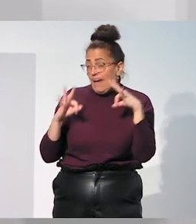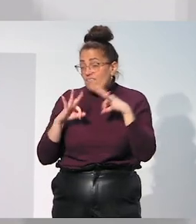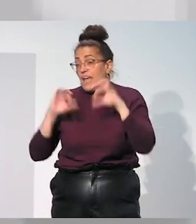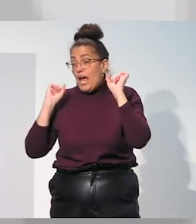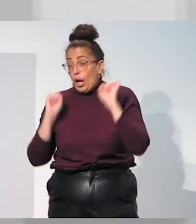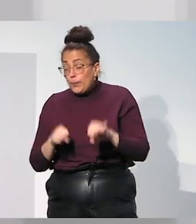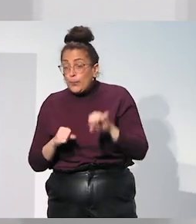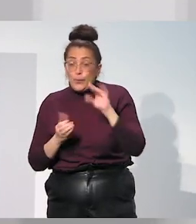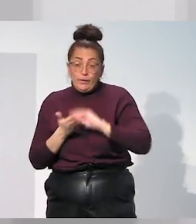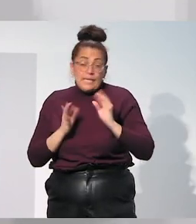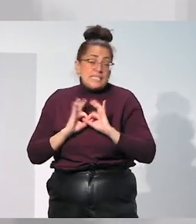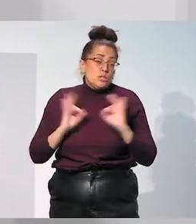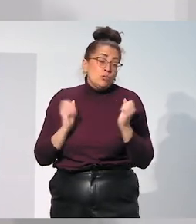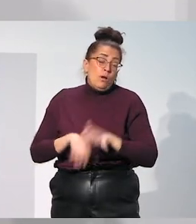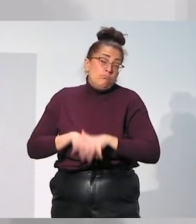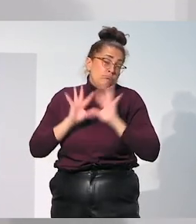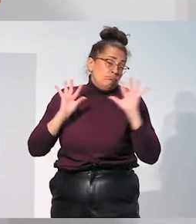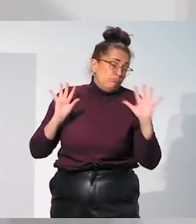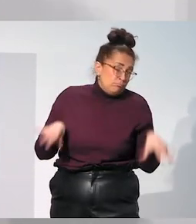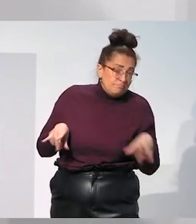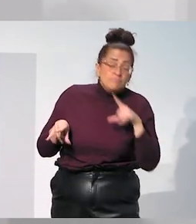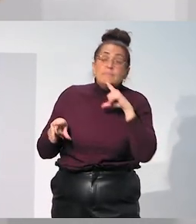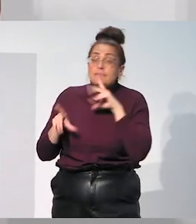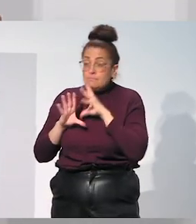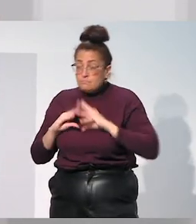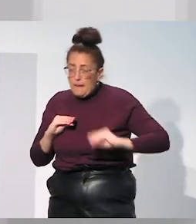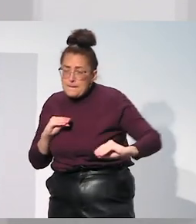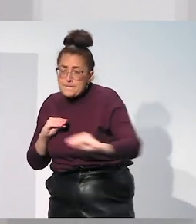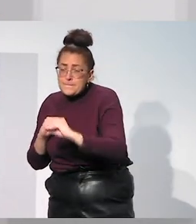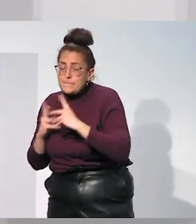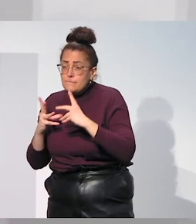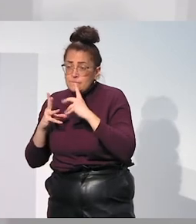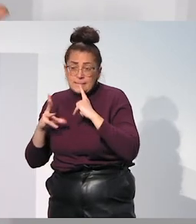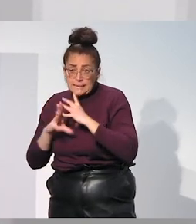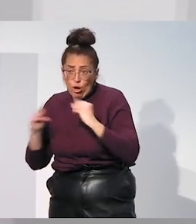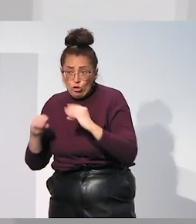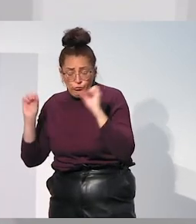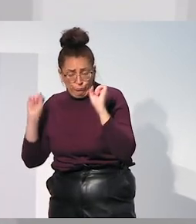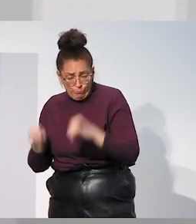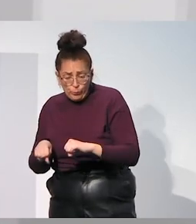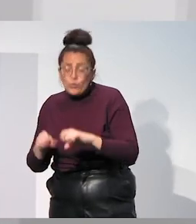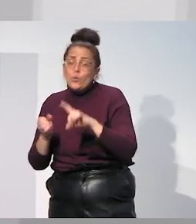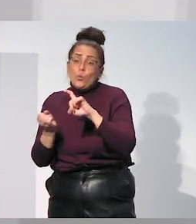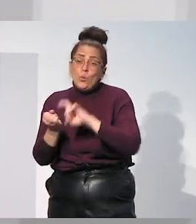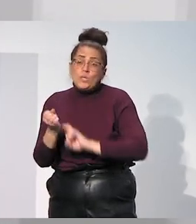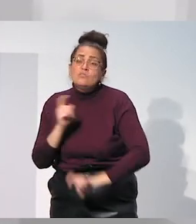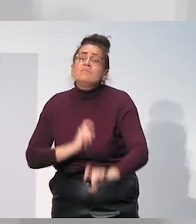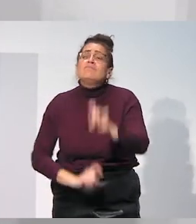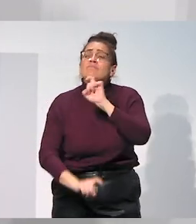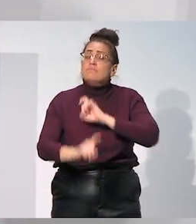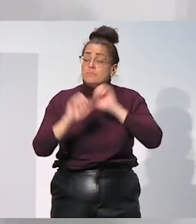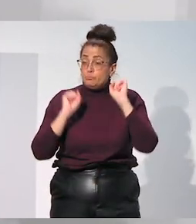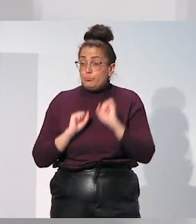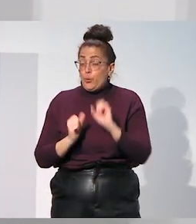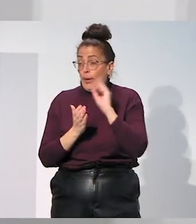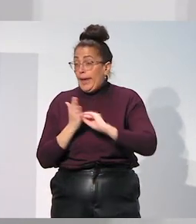des silences, hein, la matière des origines aussi, au sens du terreau des origines, hein,